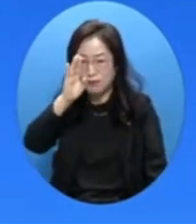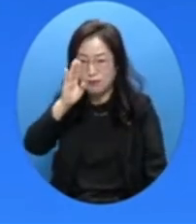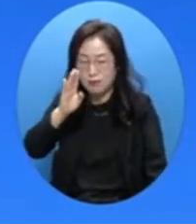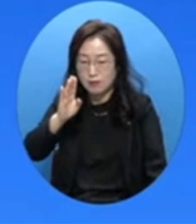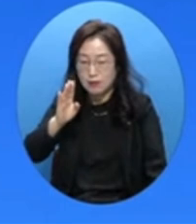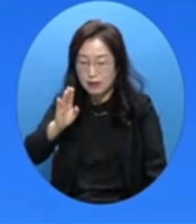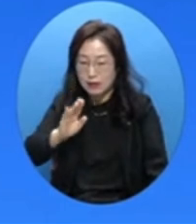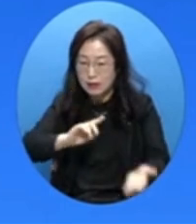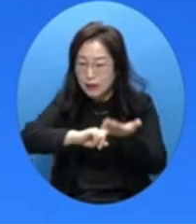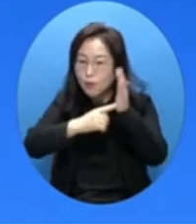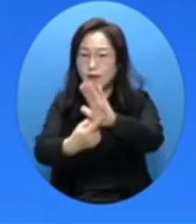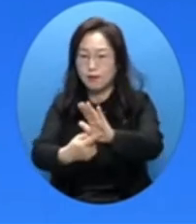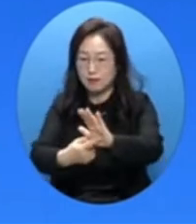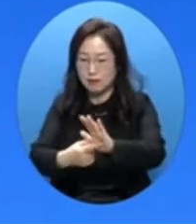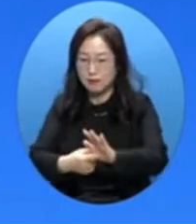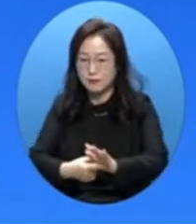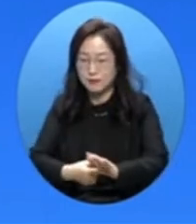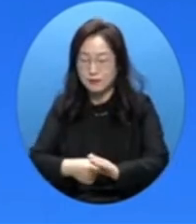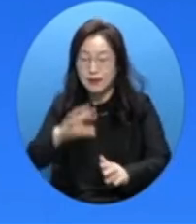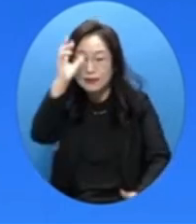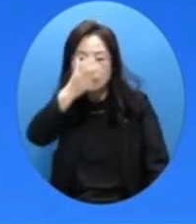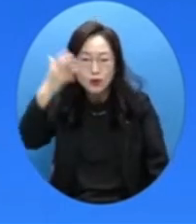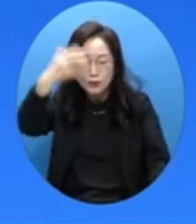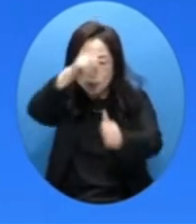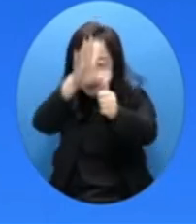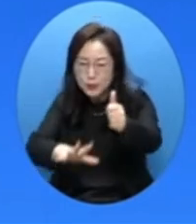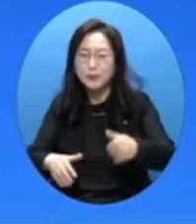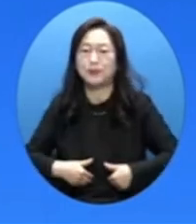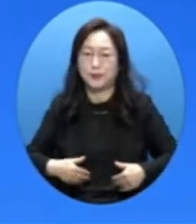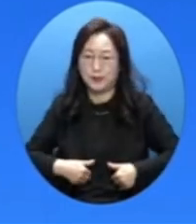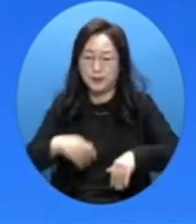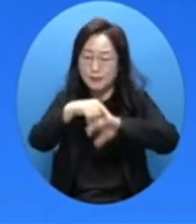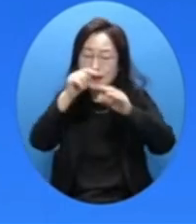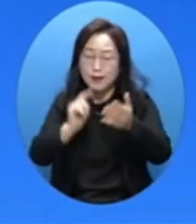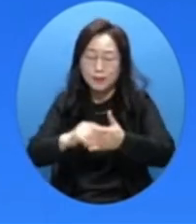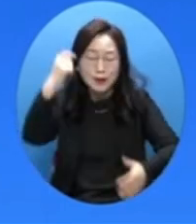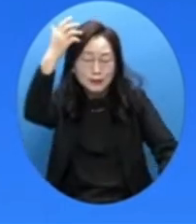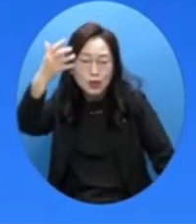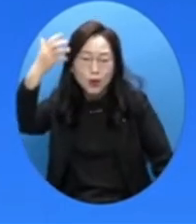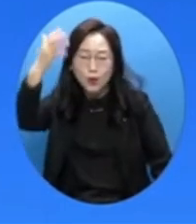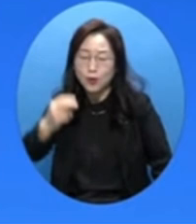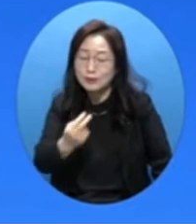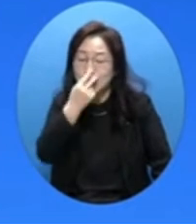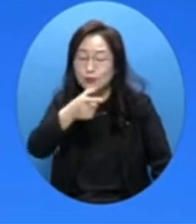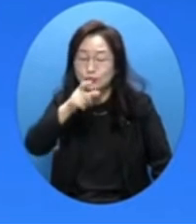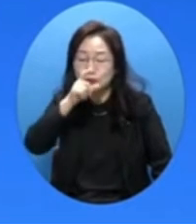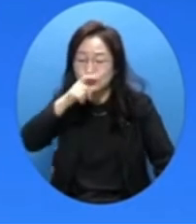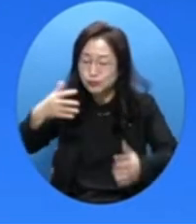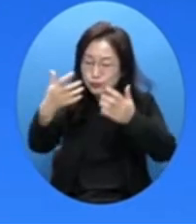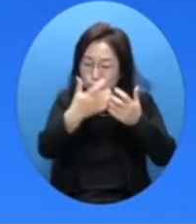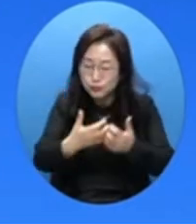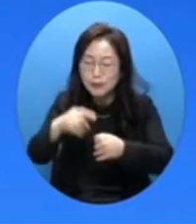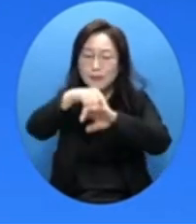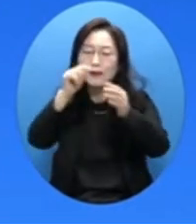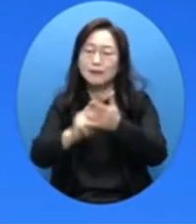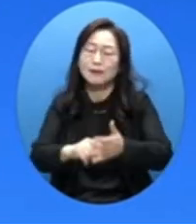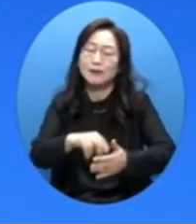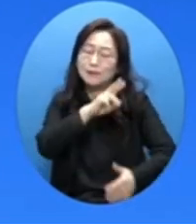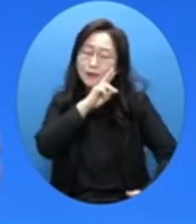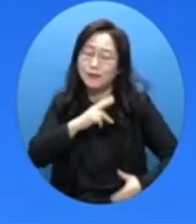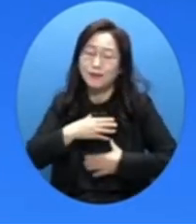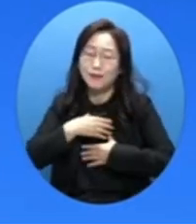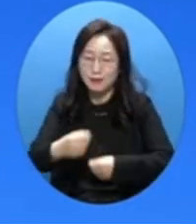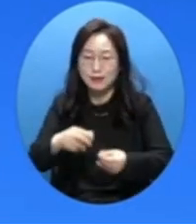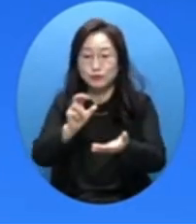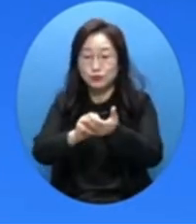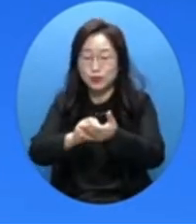문제로 나타나게 되는 것입니다. 성령이 임해야 됩니다. 성령에서 우리 마음의 영혼에 생수가 흘러가게 될 때 우리가 우리 마음 가운데 평안함을 얻고